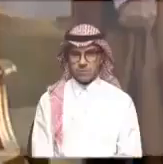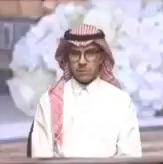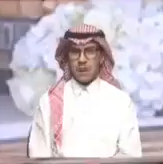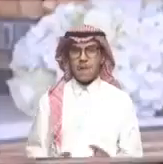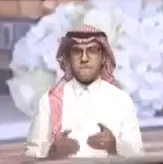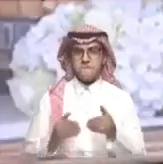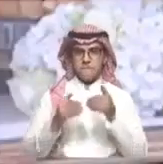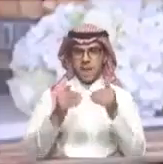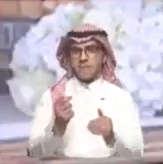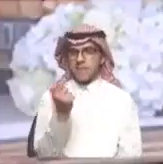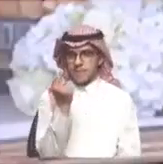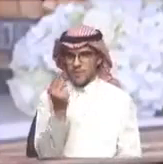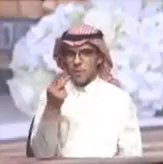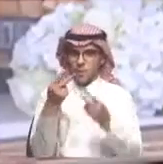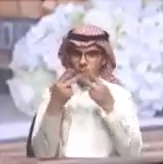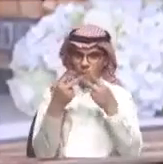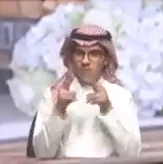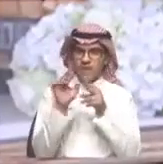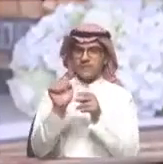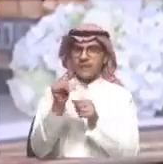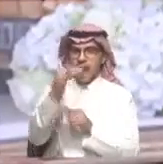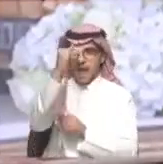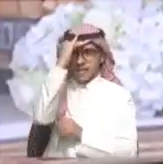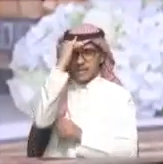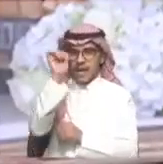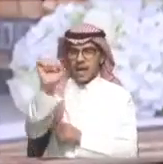بعد ذلك أذن خادم الحرمين الشريفين بدء العرض